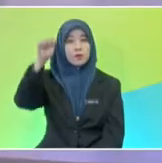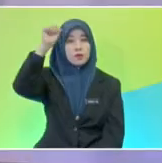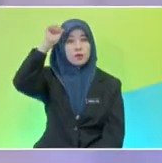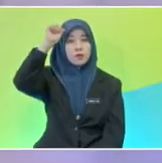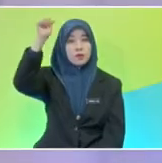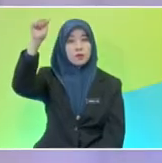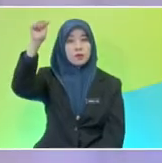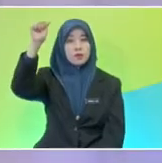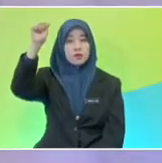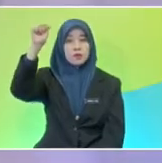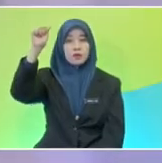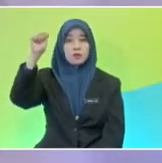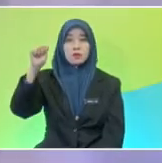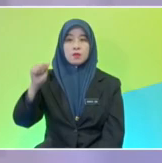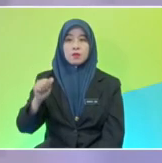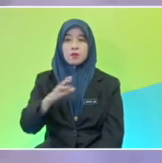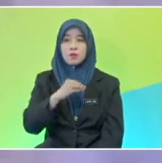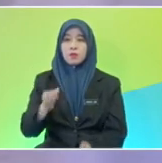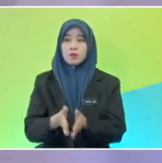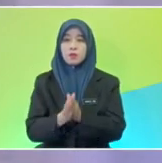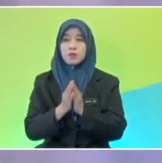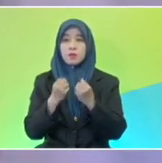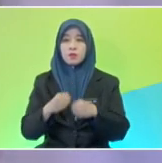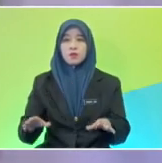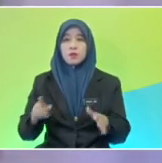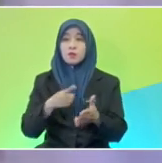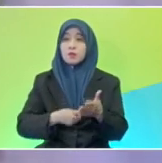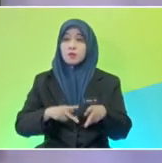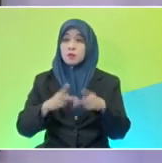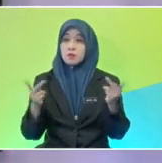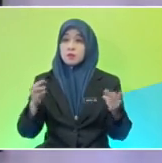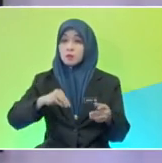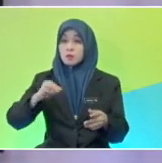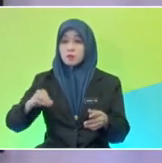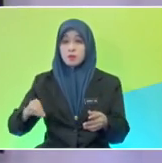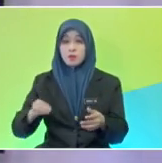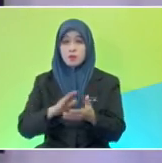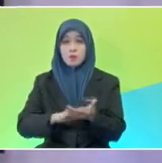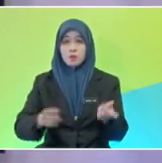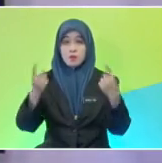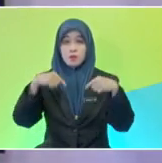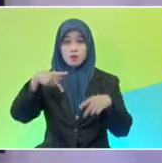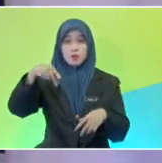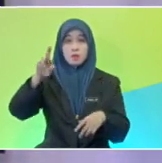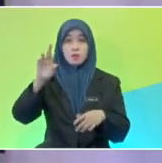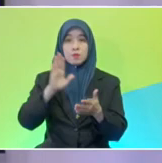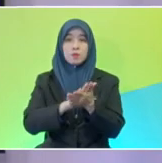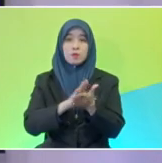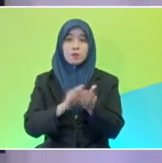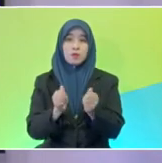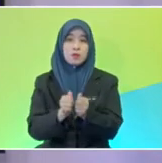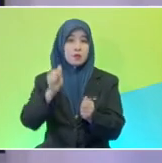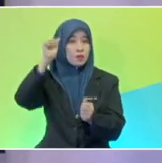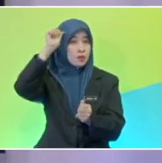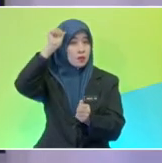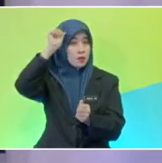Assalamualaikum warahmatullahi wabarakatuh. Salam sejahtera. Apa khabar murid-murid semua? Selamat datang ke Prasekolah bersama dengan saya, Abang Akmal Nazri.